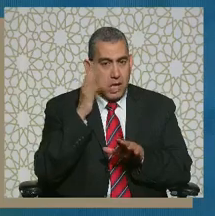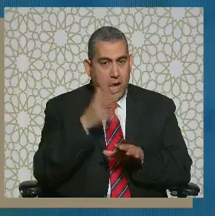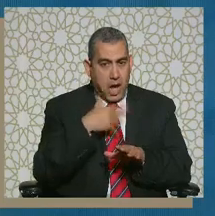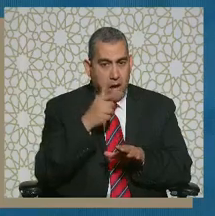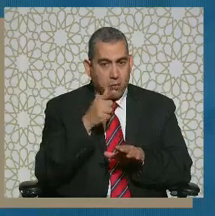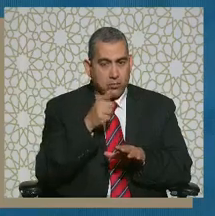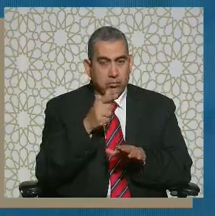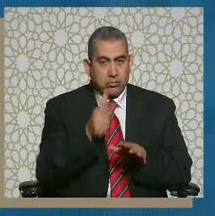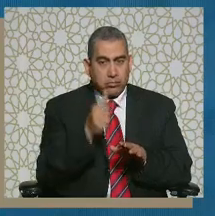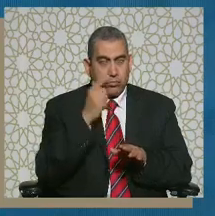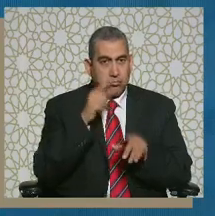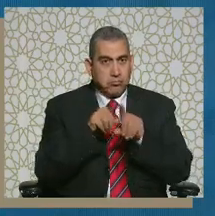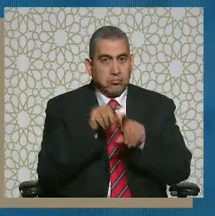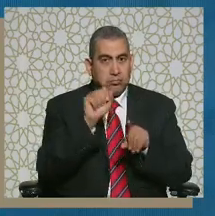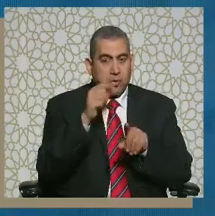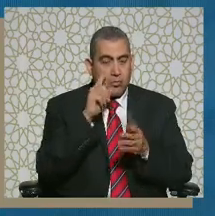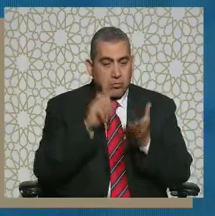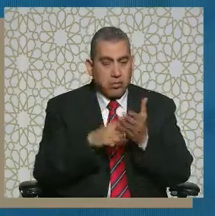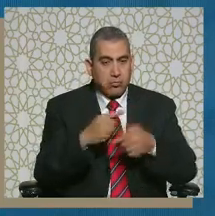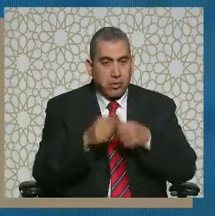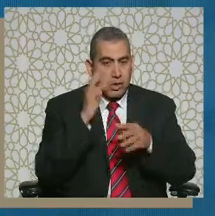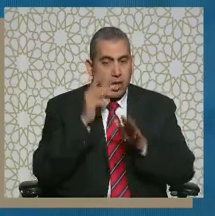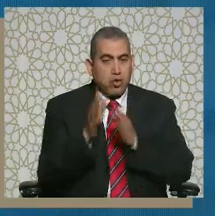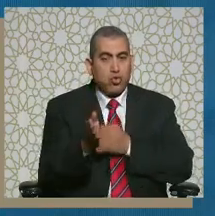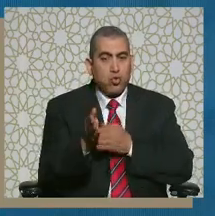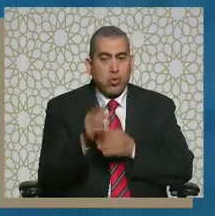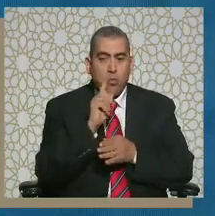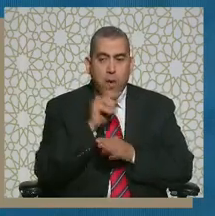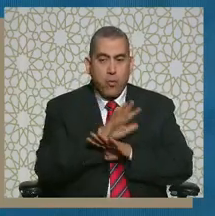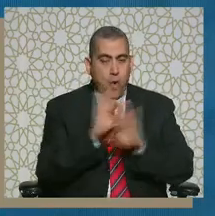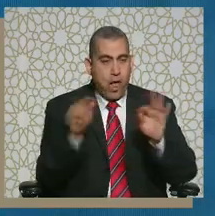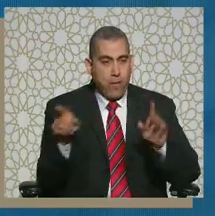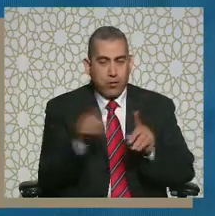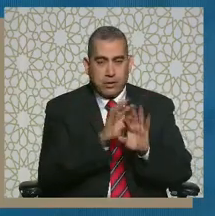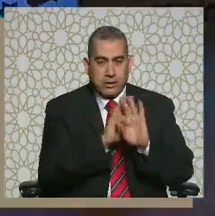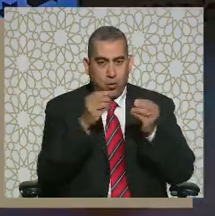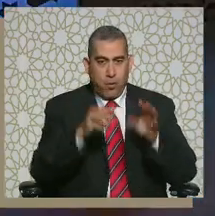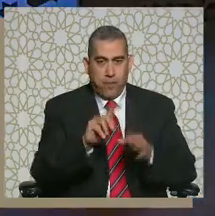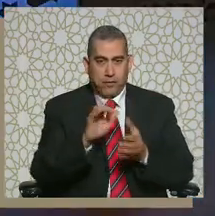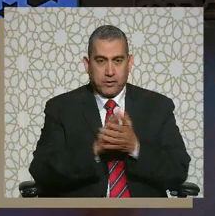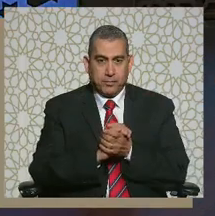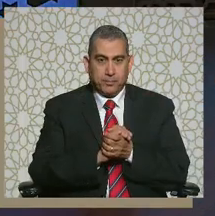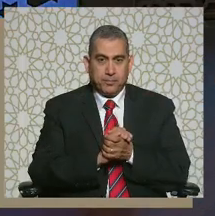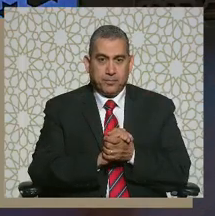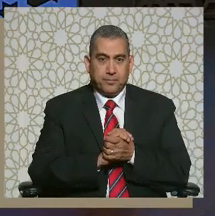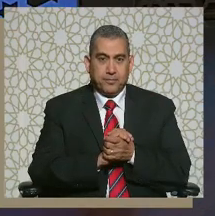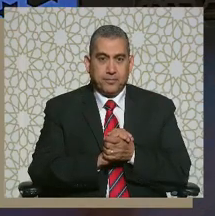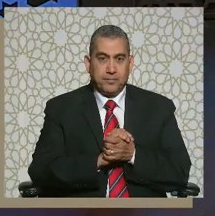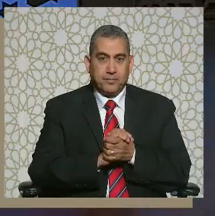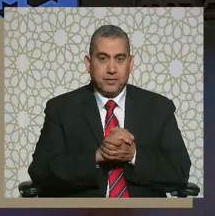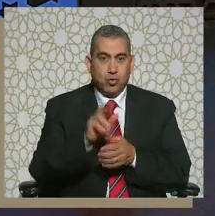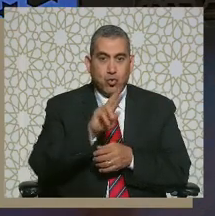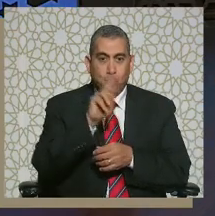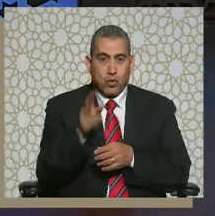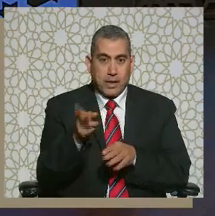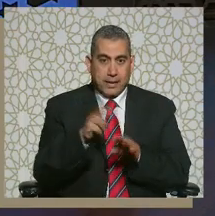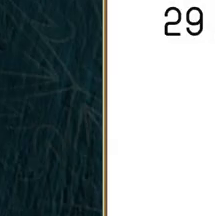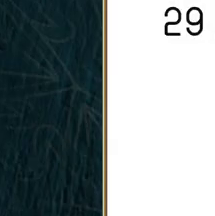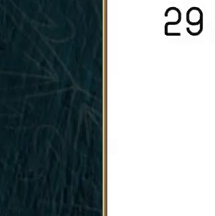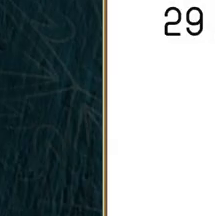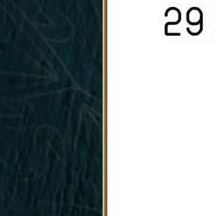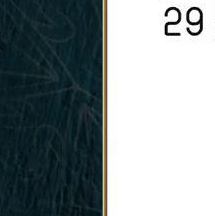ودات اللي تخليك تفعل كل سنن رسول الله صلى الله عليه وسلم فيما يتعلق بالوتر السؤال اللي بعد كده بيقول